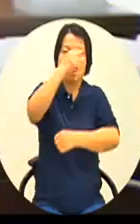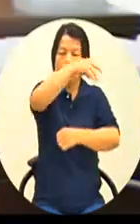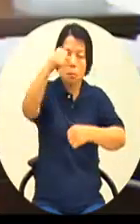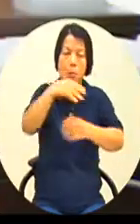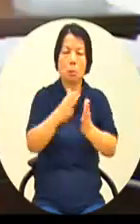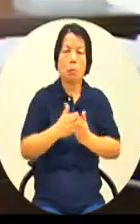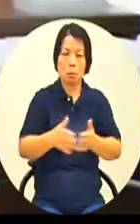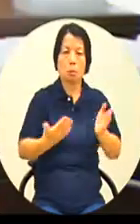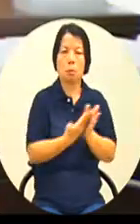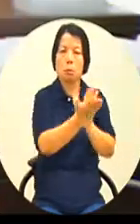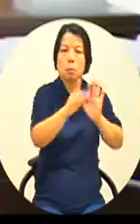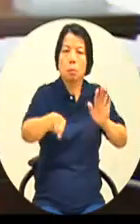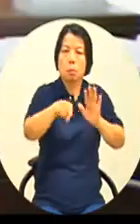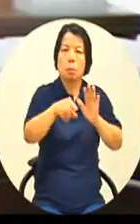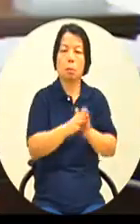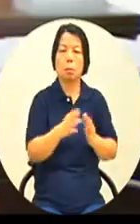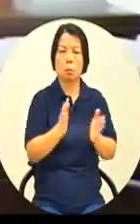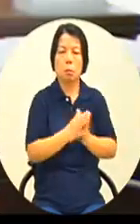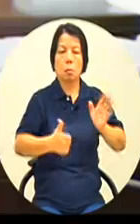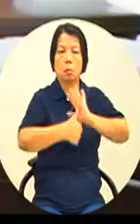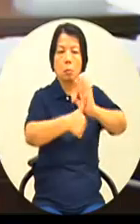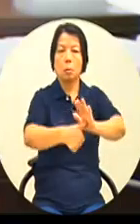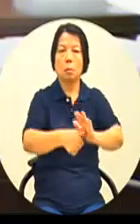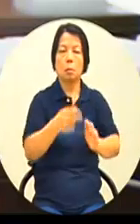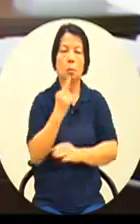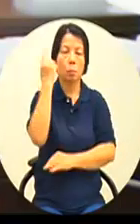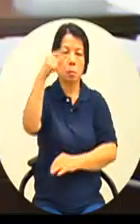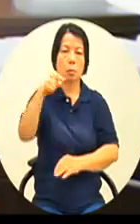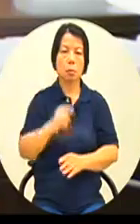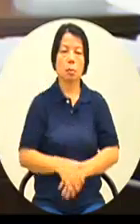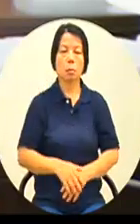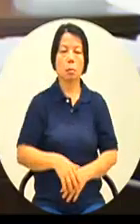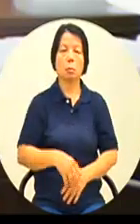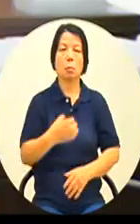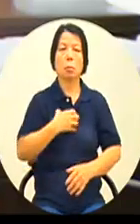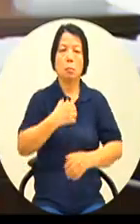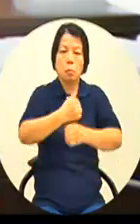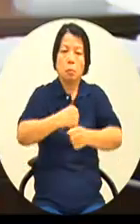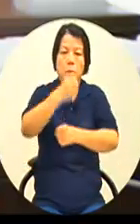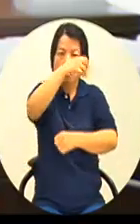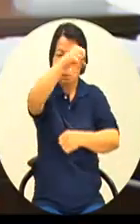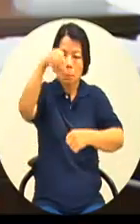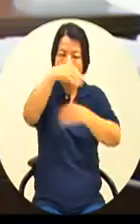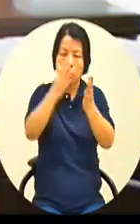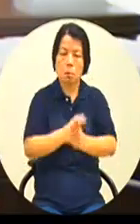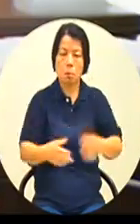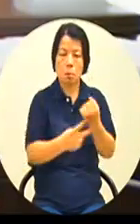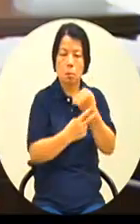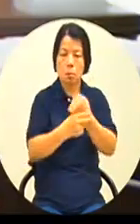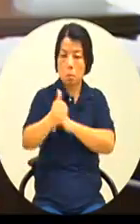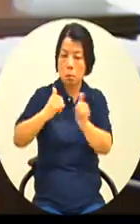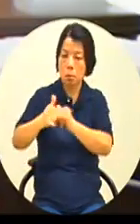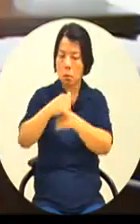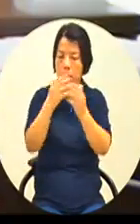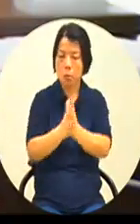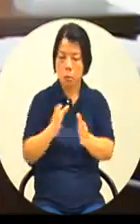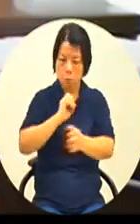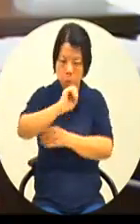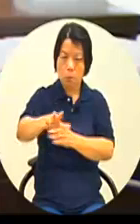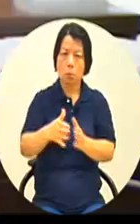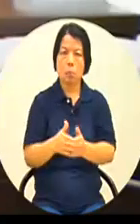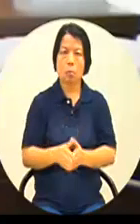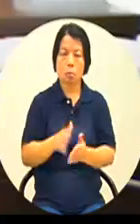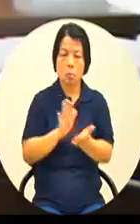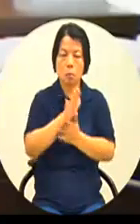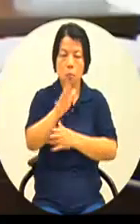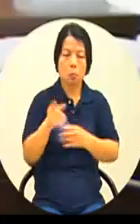现全那个知名度的，我觉得蛤蟆仙的居民，你们好好的去给他说明精神跟未